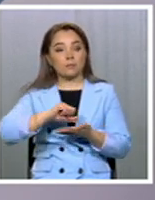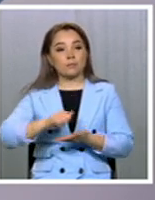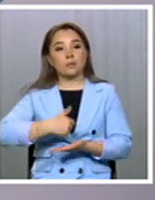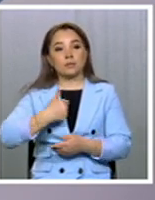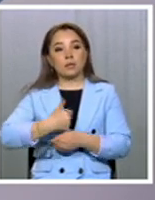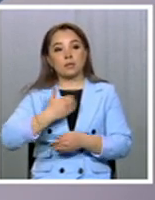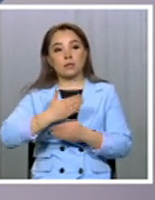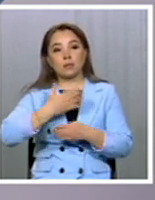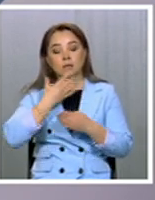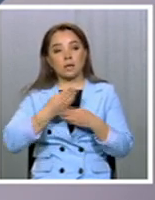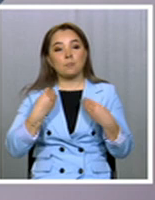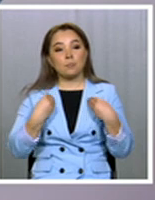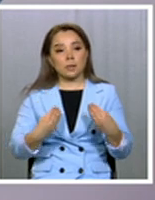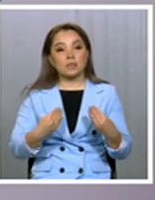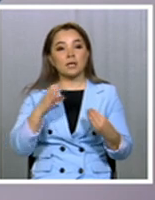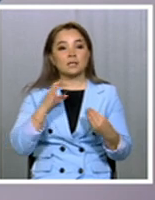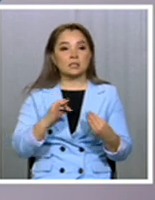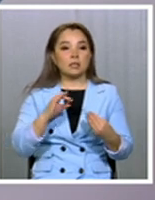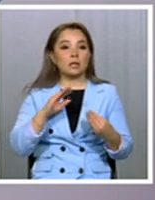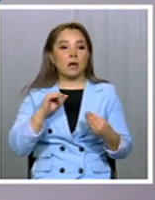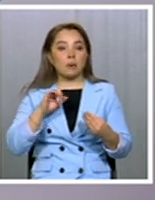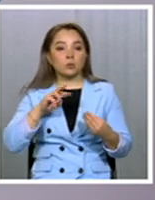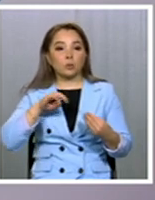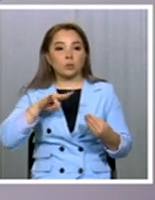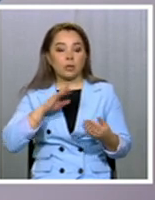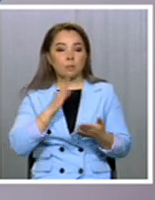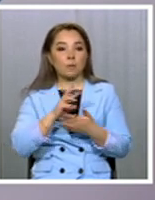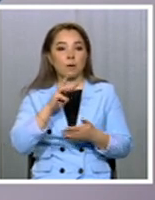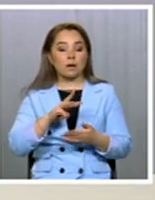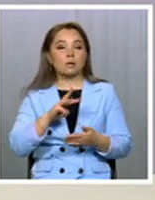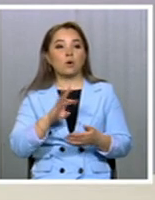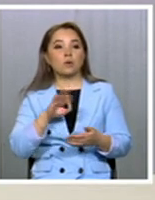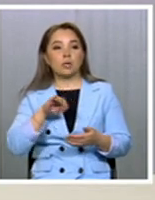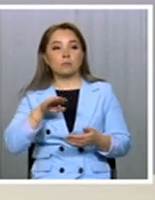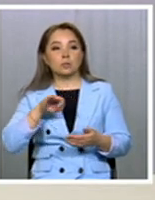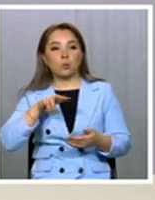батырлар Исатай Тайманұлы мен Махамбет Өтемісұлы басқарды.